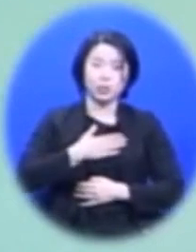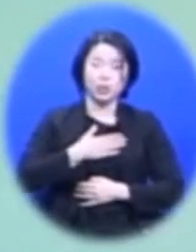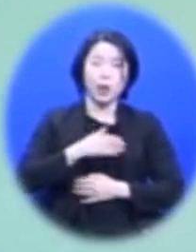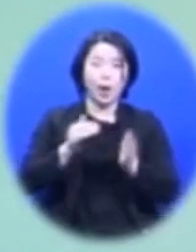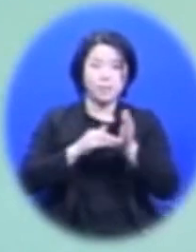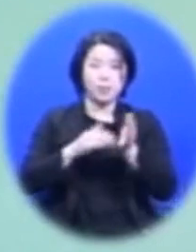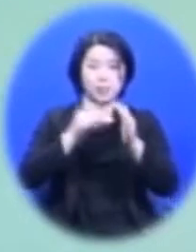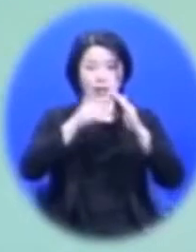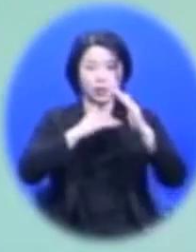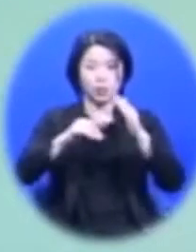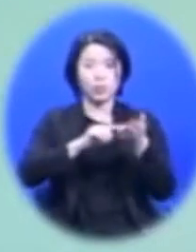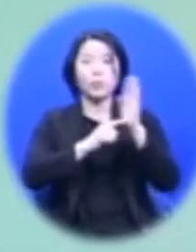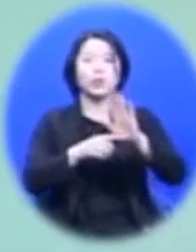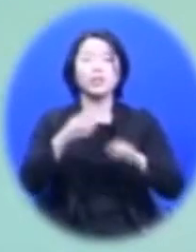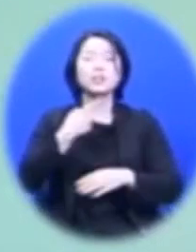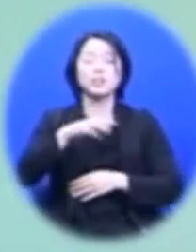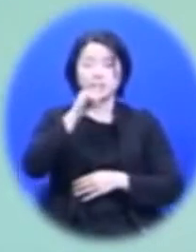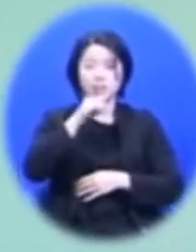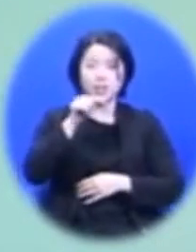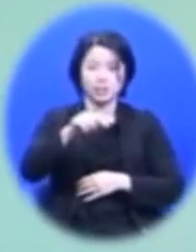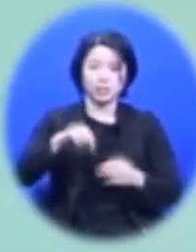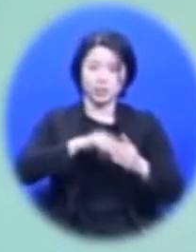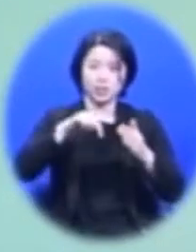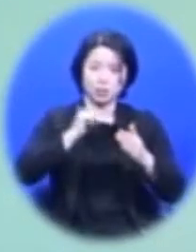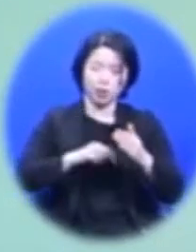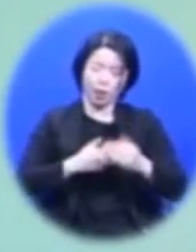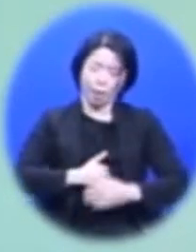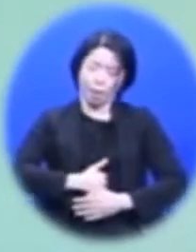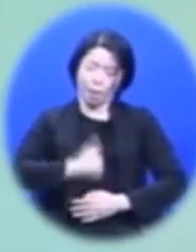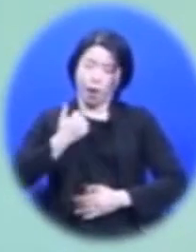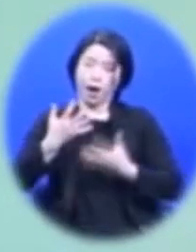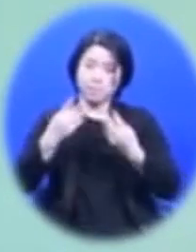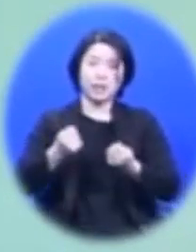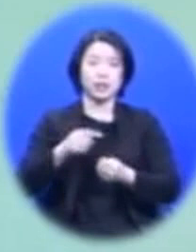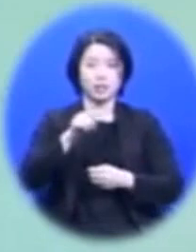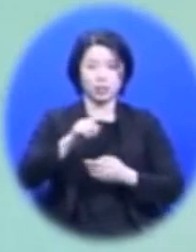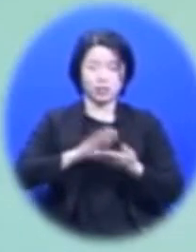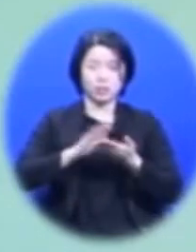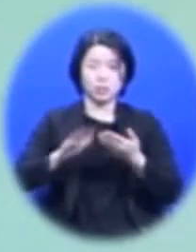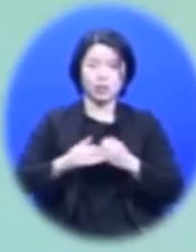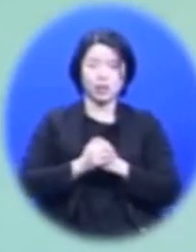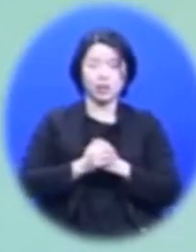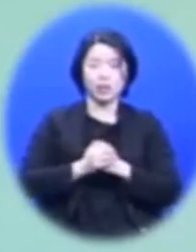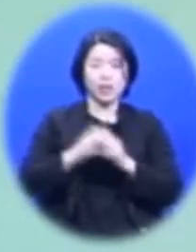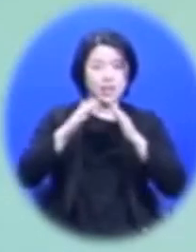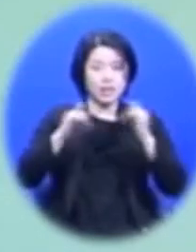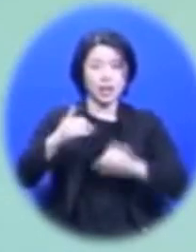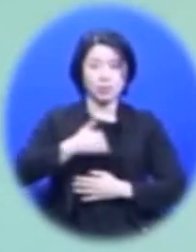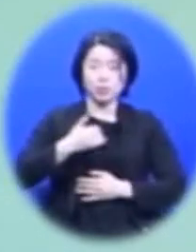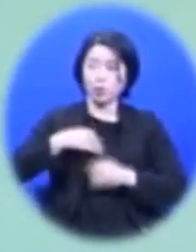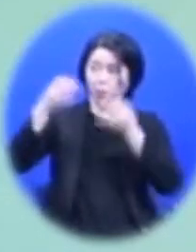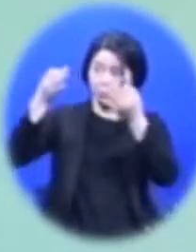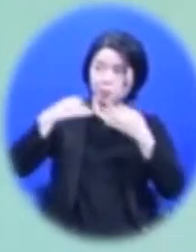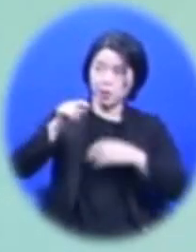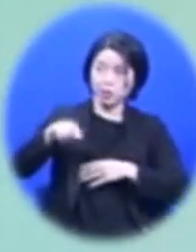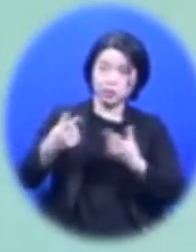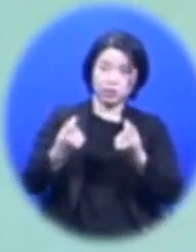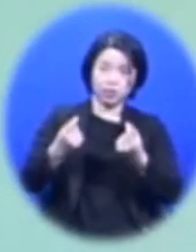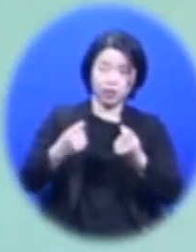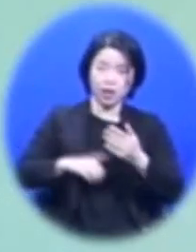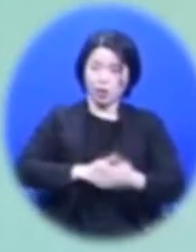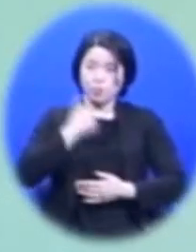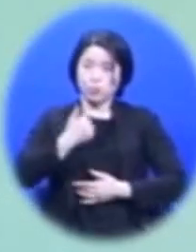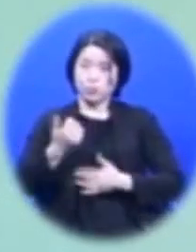비밀을 공개를 했어요. 그것은 제 속에 분노가 많다는 겁니다. 사람들은 저를 보면 제가 그렇게 분노가